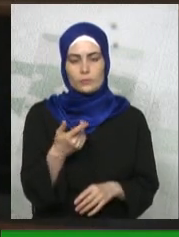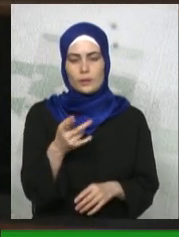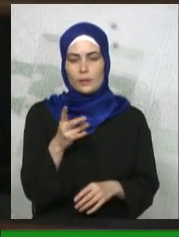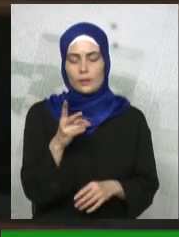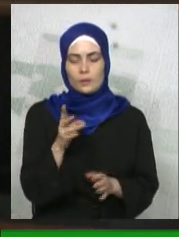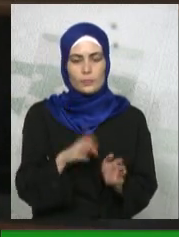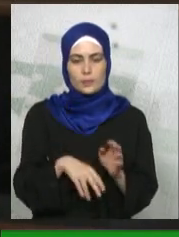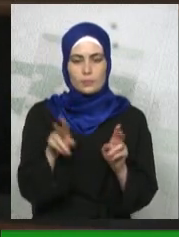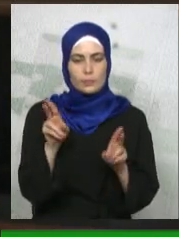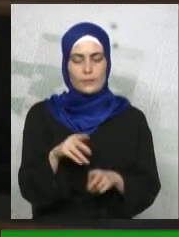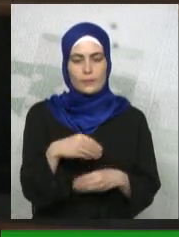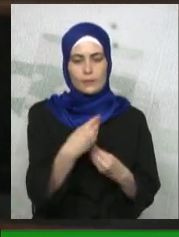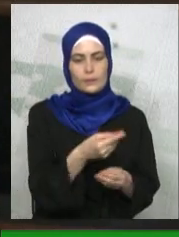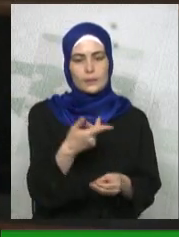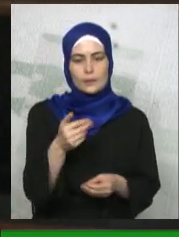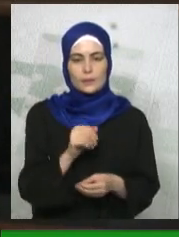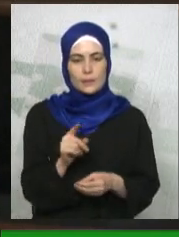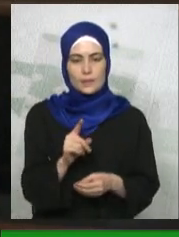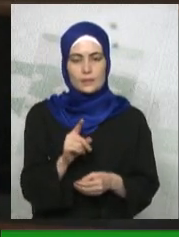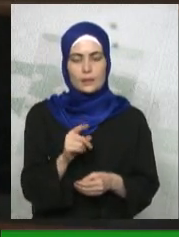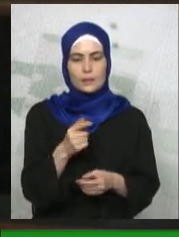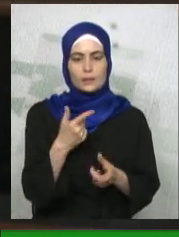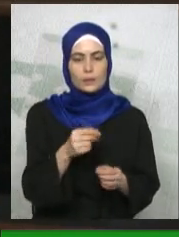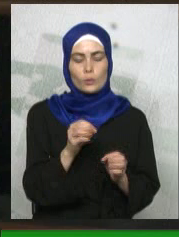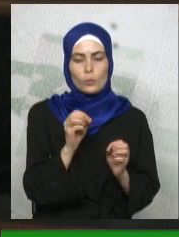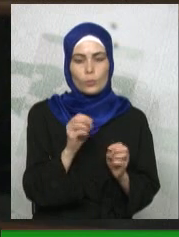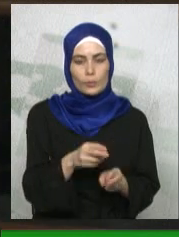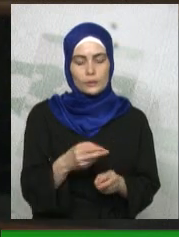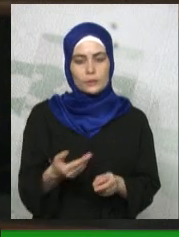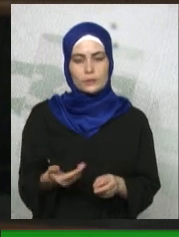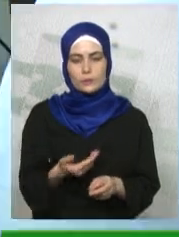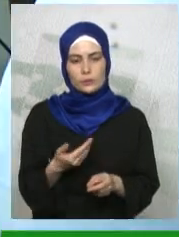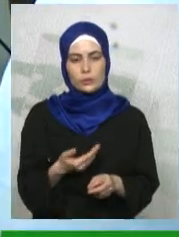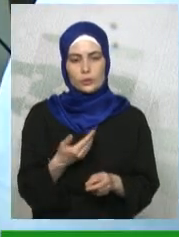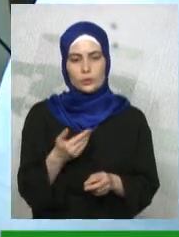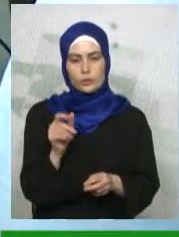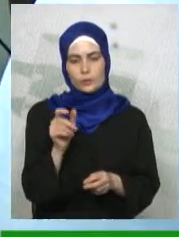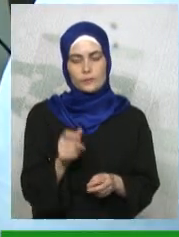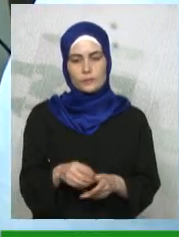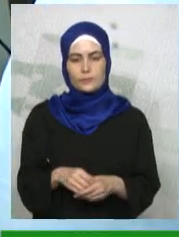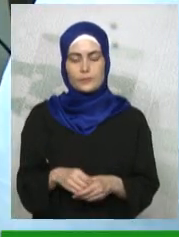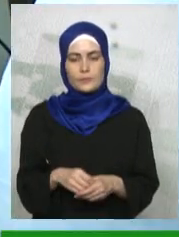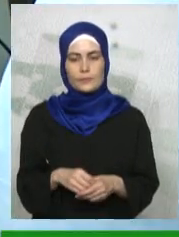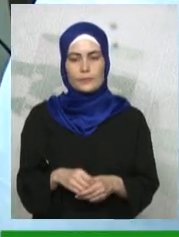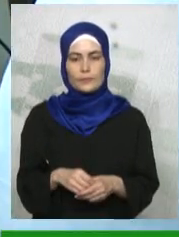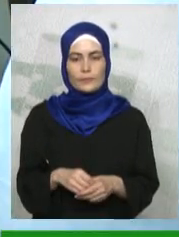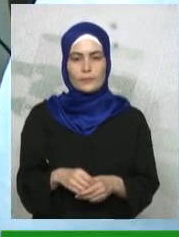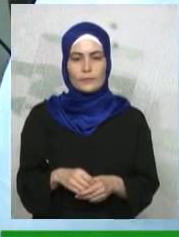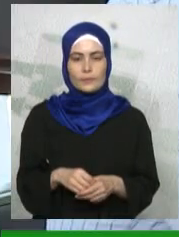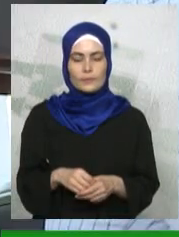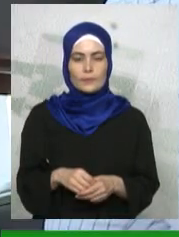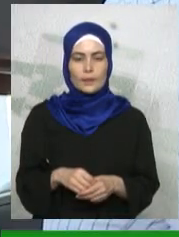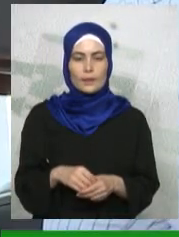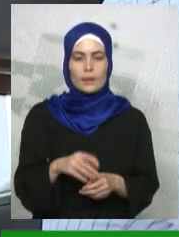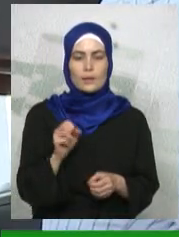есть возможность, скажем так, риска для жизни и здоровья жителей этого дома. Комментировать представительница из числа